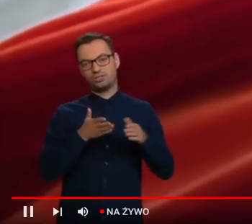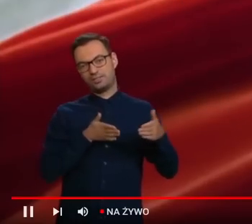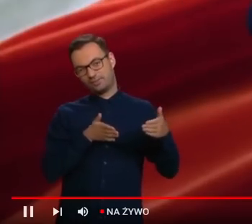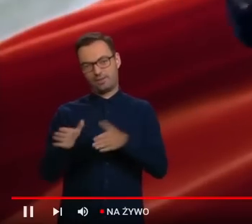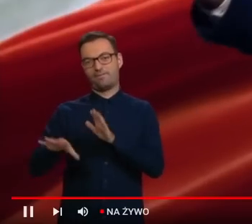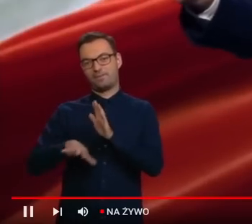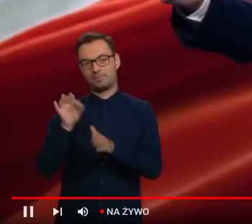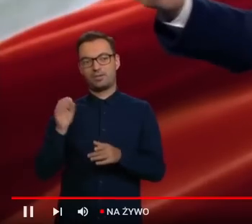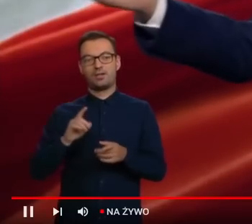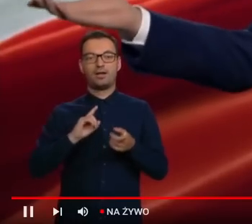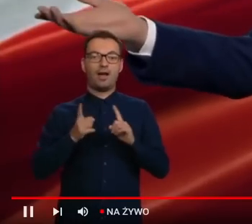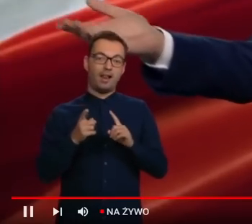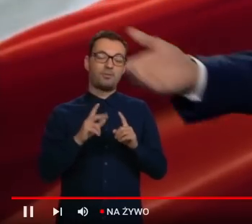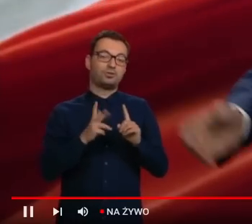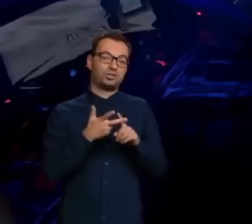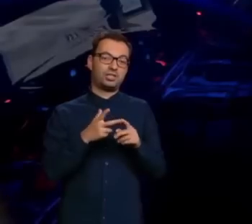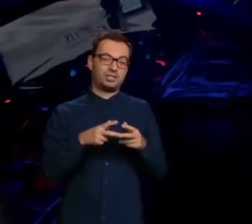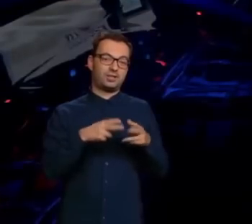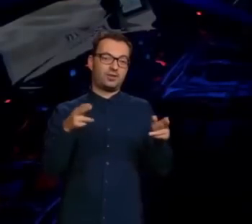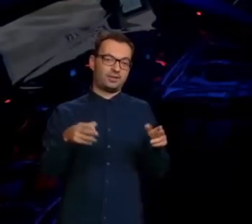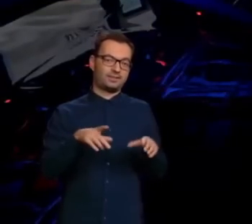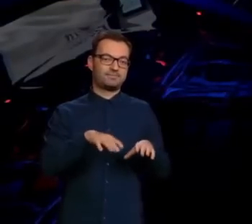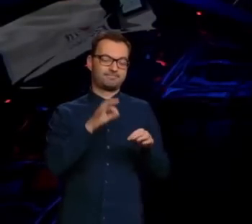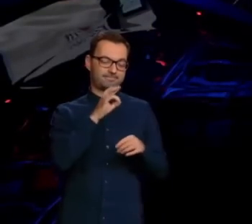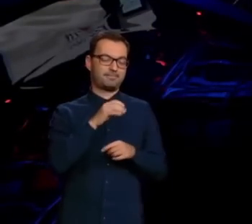droga albo trzecia kadencja PiSu.